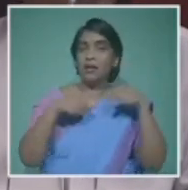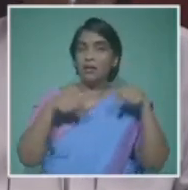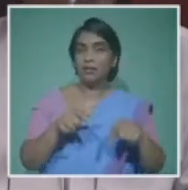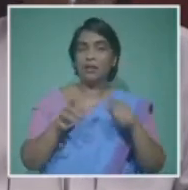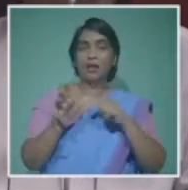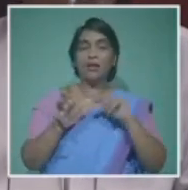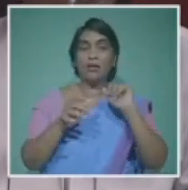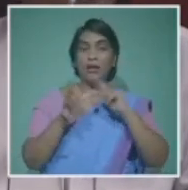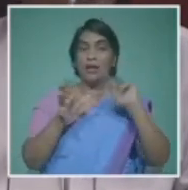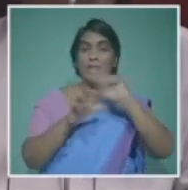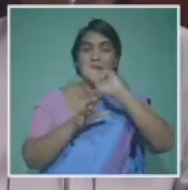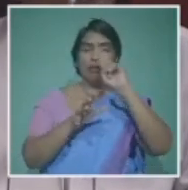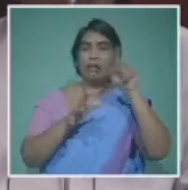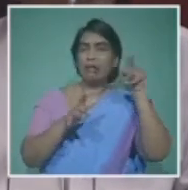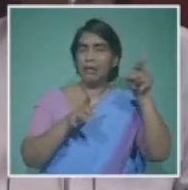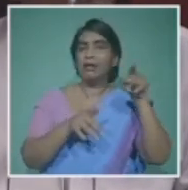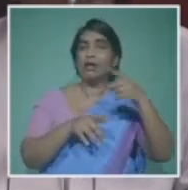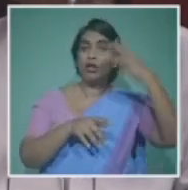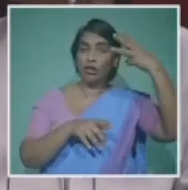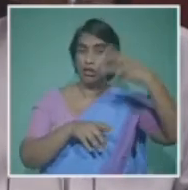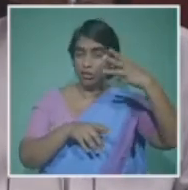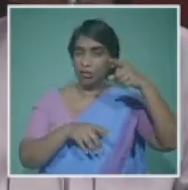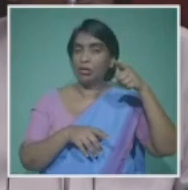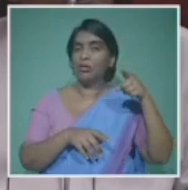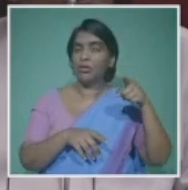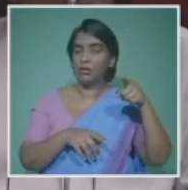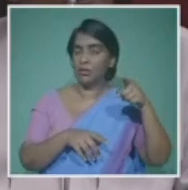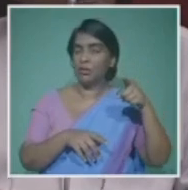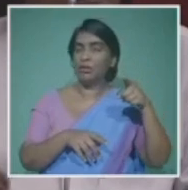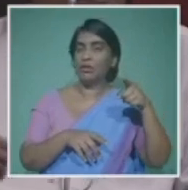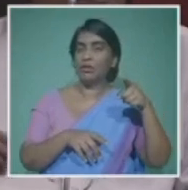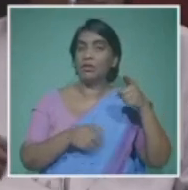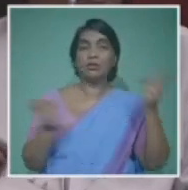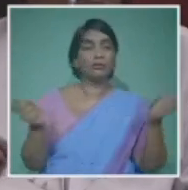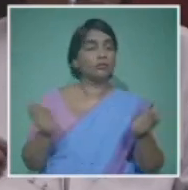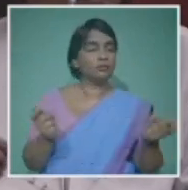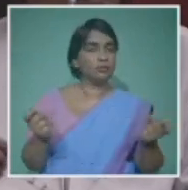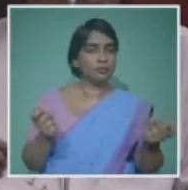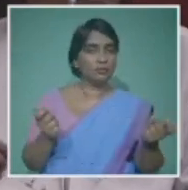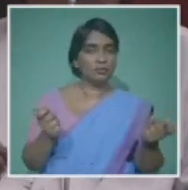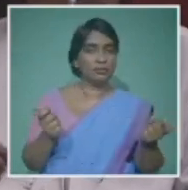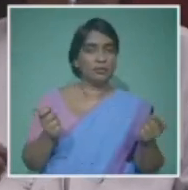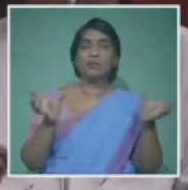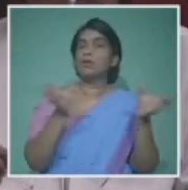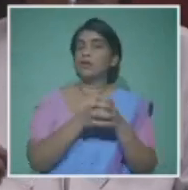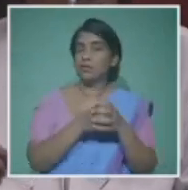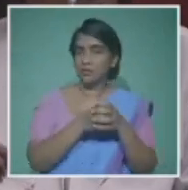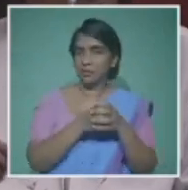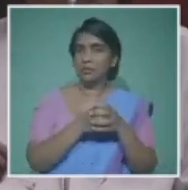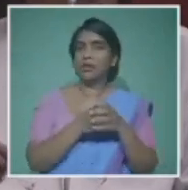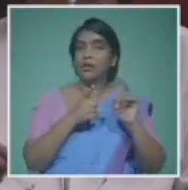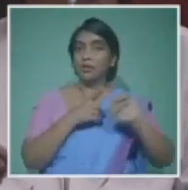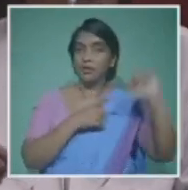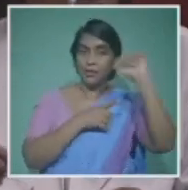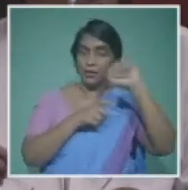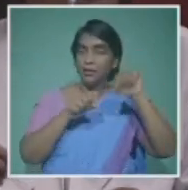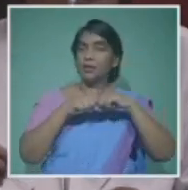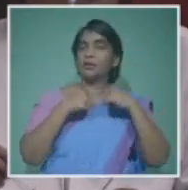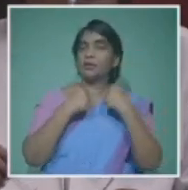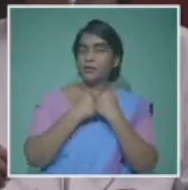ASEAN ni kita bayi tunggiri, Velada, Kandai, European Union ni